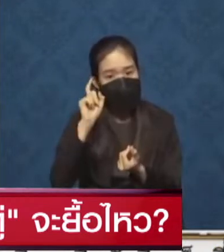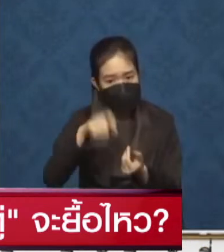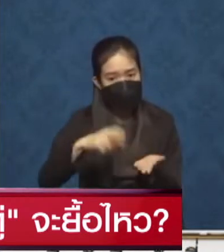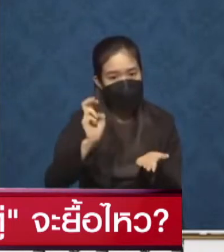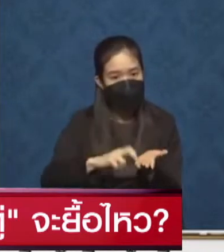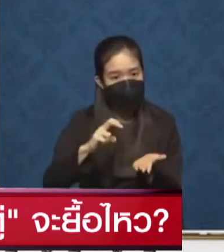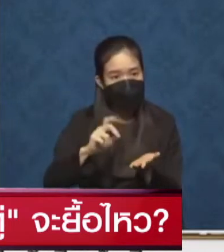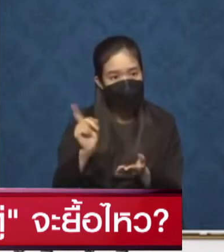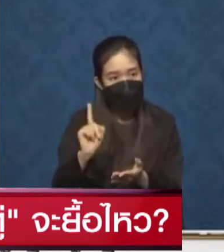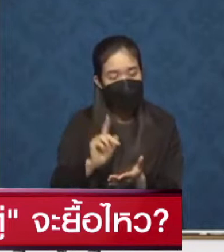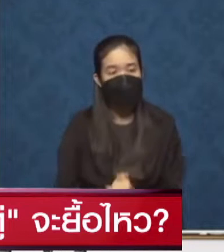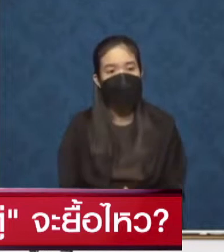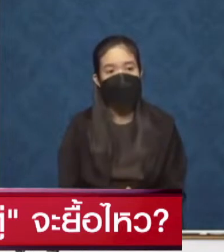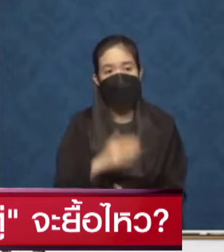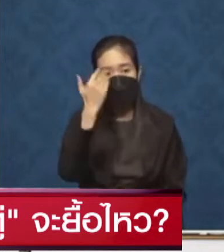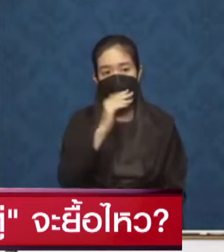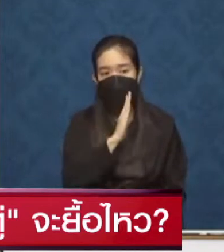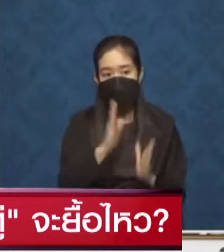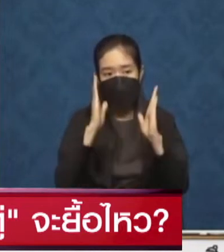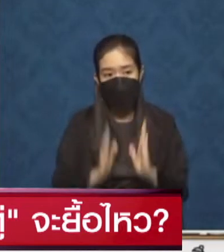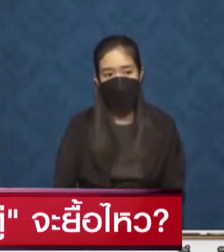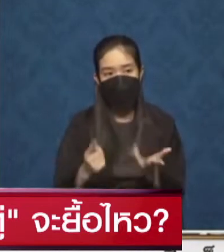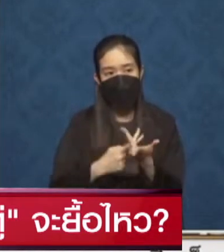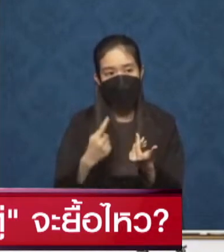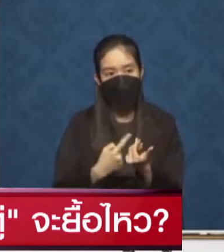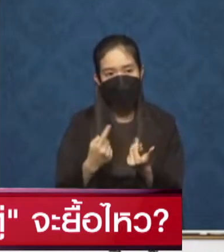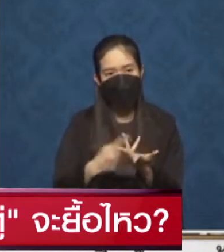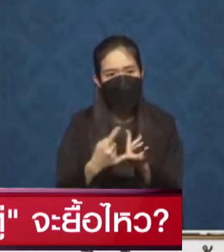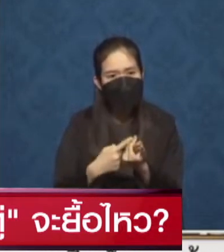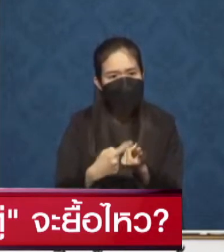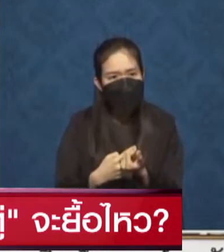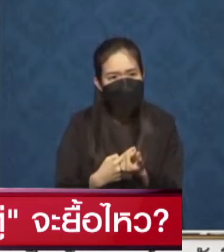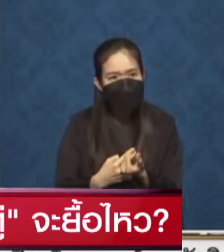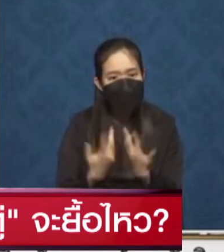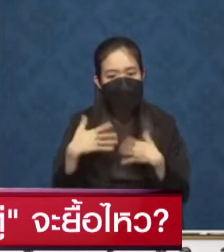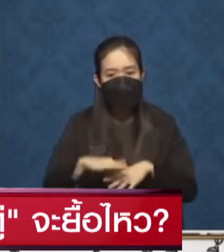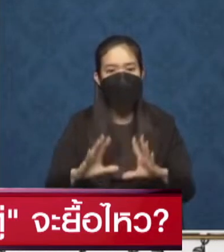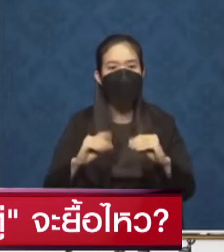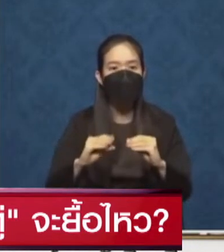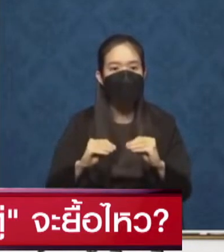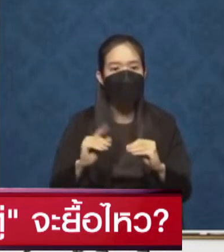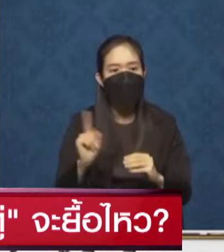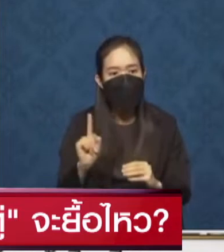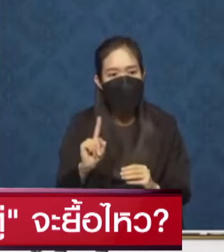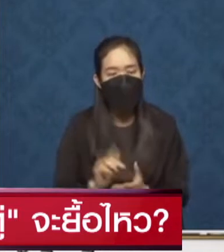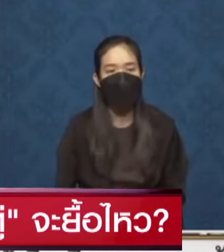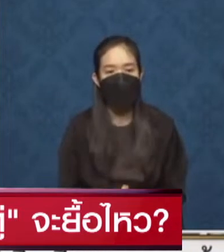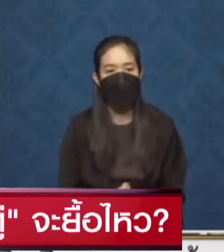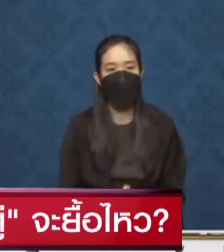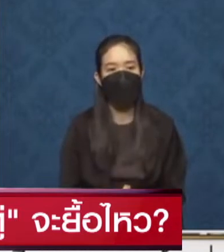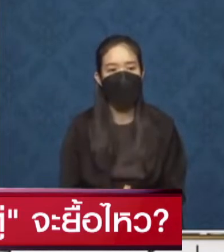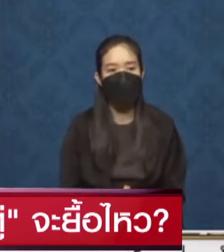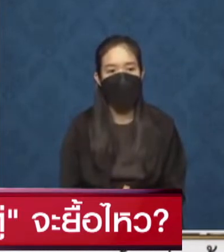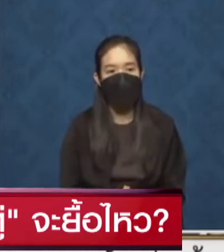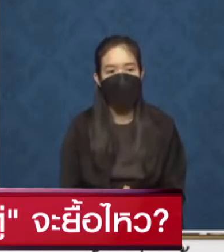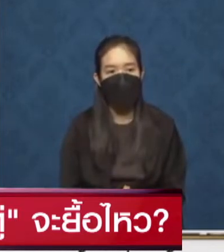พลังประชารัฐในฐานะประธานวิปหารือว่าการขอนับองค์ประชุมเวลาแบบนี้เหมาะสมหรือไม่และถือเป็นยติ